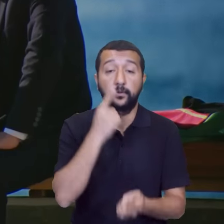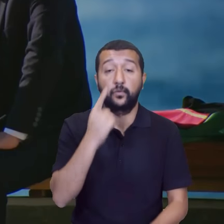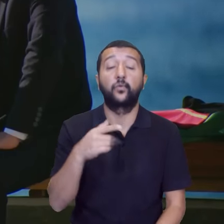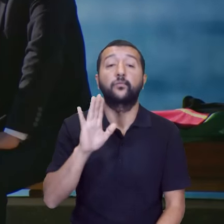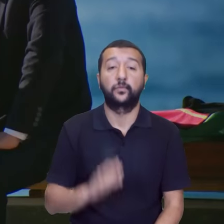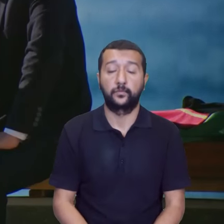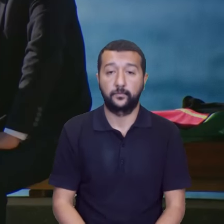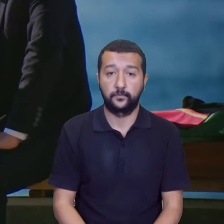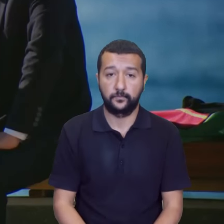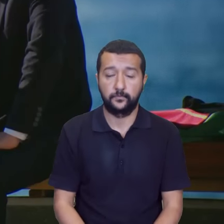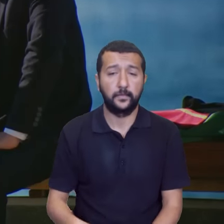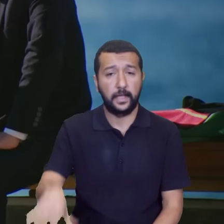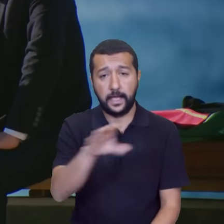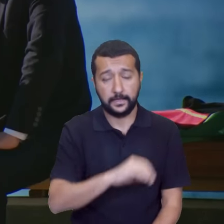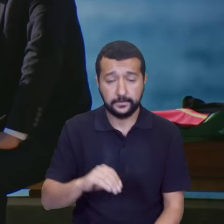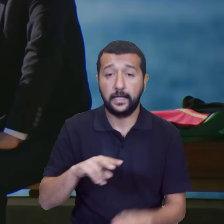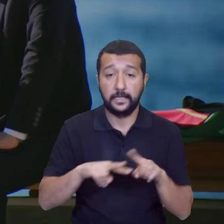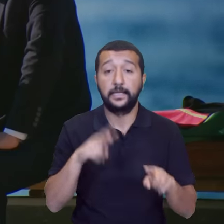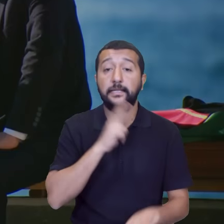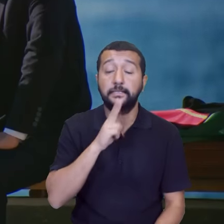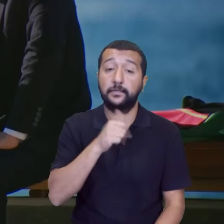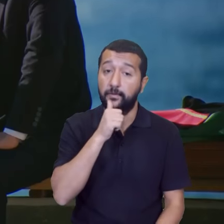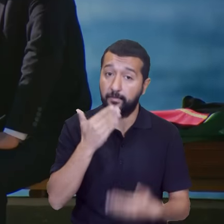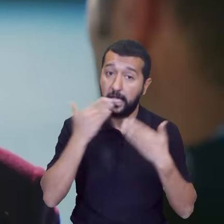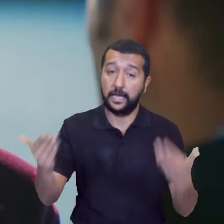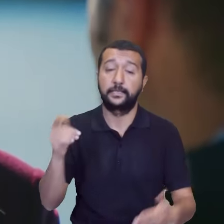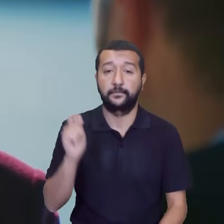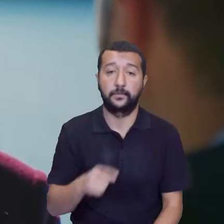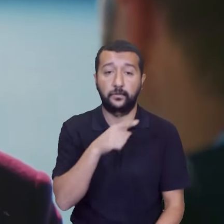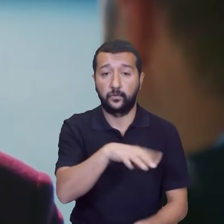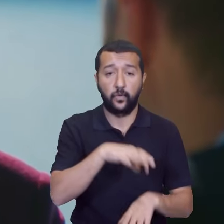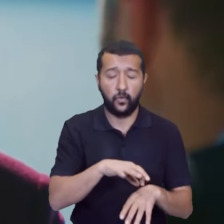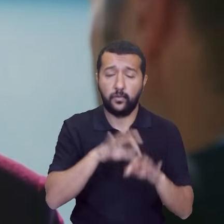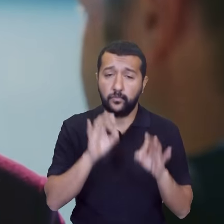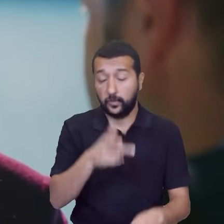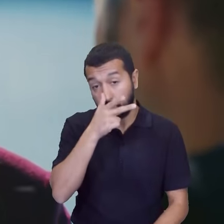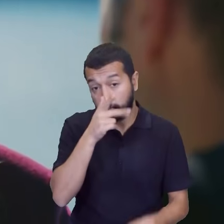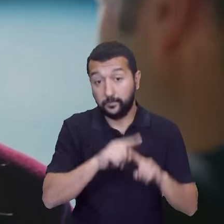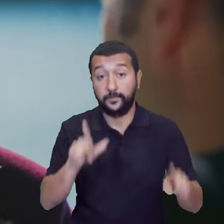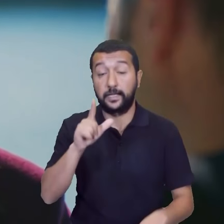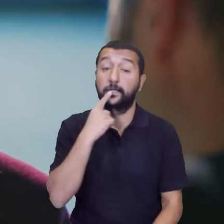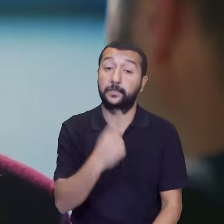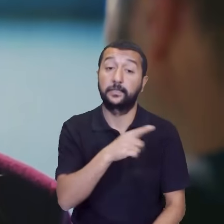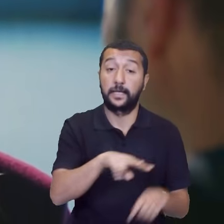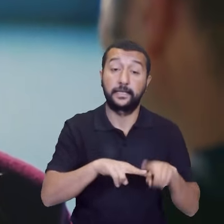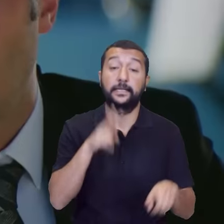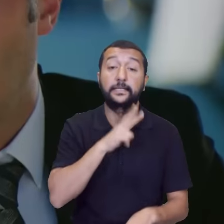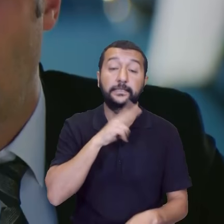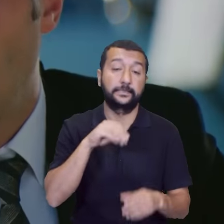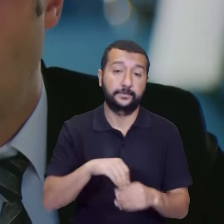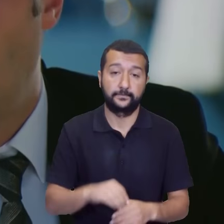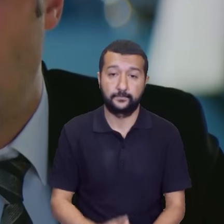görmüyor. Her şeyi Adile teyzeye de babama da anlatır. Doktor kesinlikle üzülmemesi lazım dedi Adile teyze